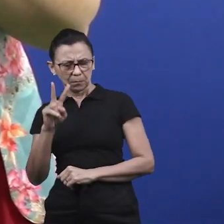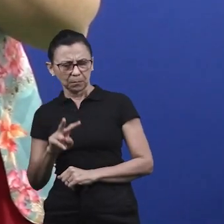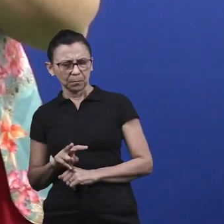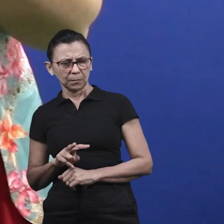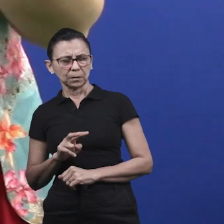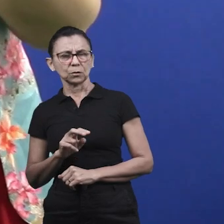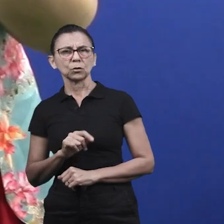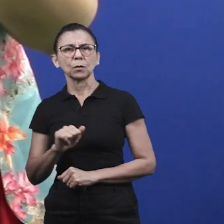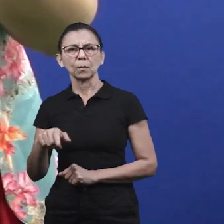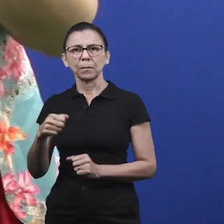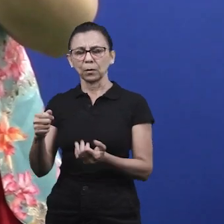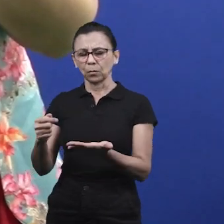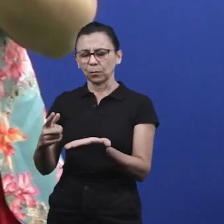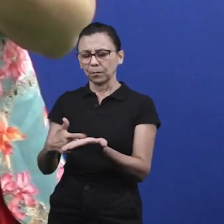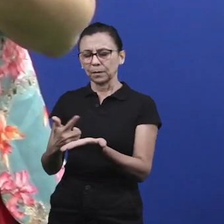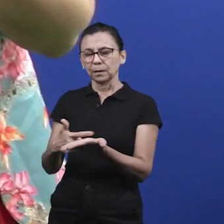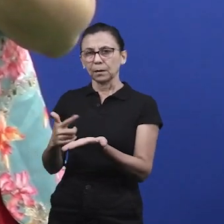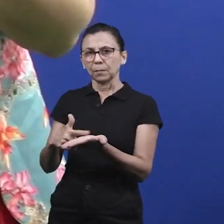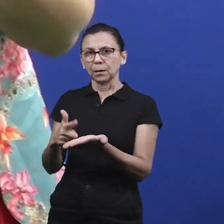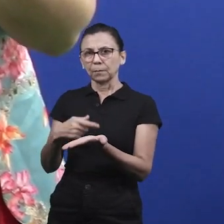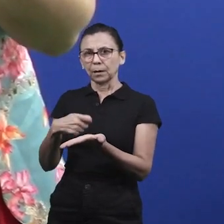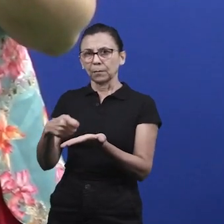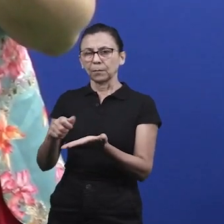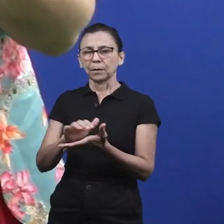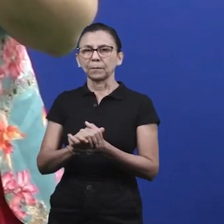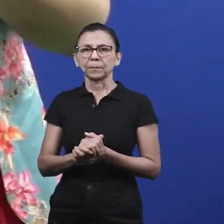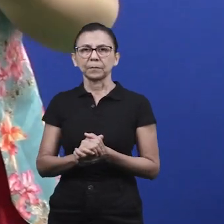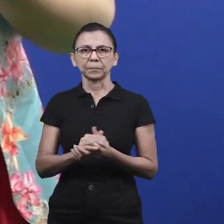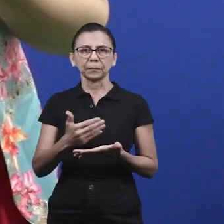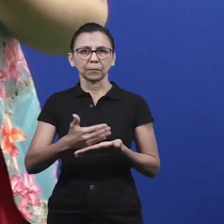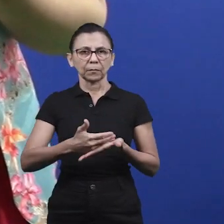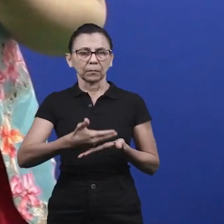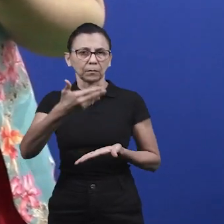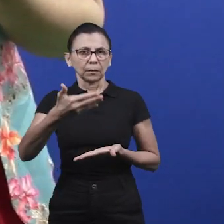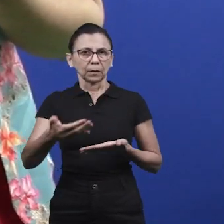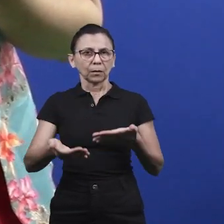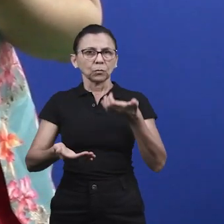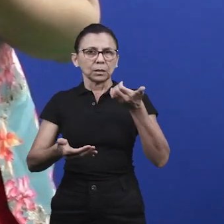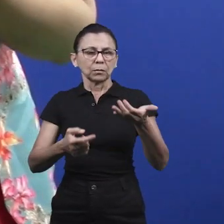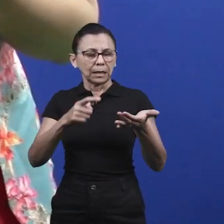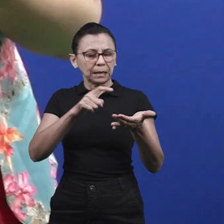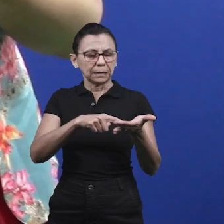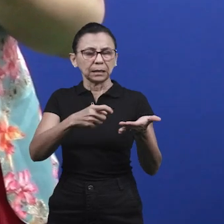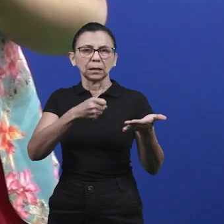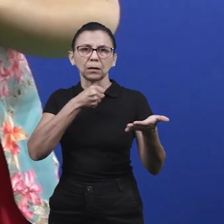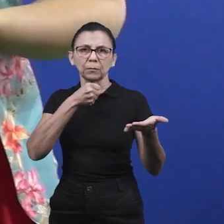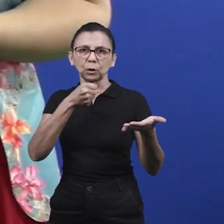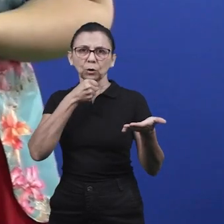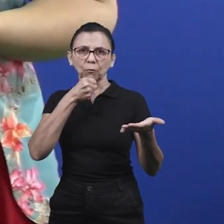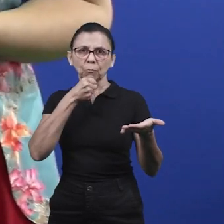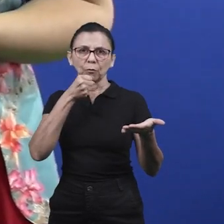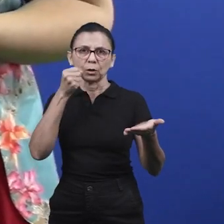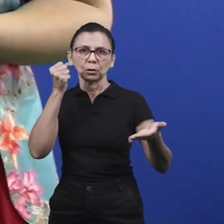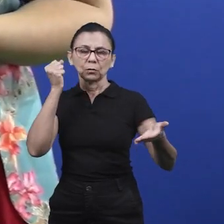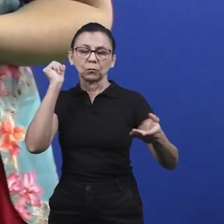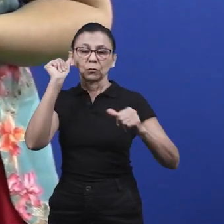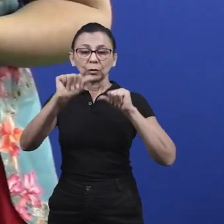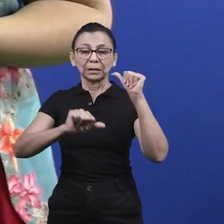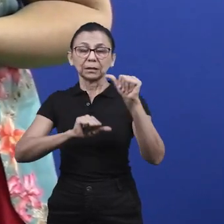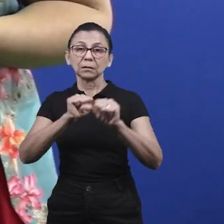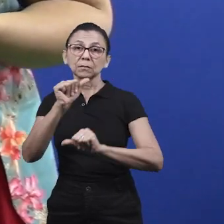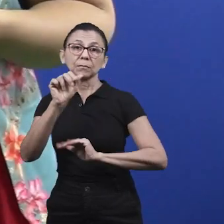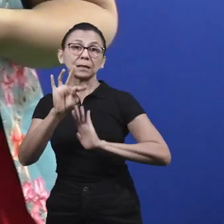téléphone, et quand elle a cliqué au microphone, tout ce qui est parlé est transformé en